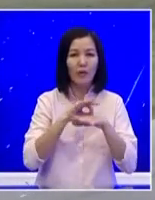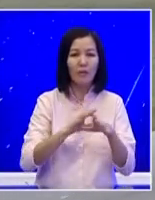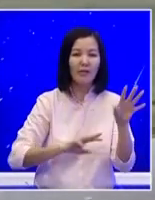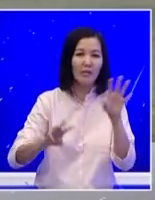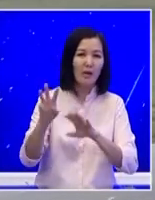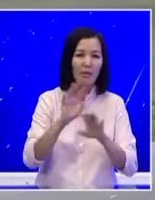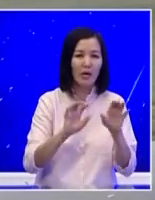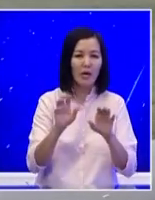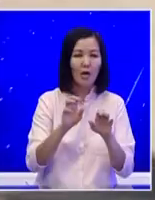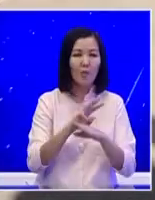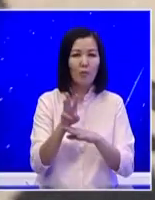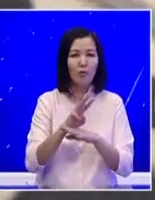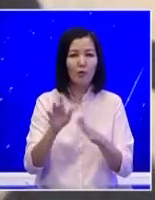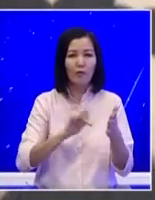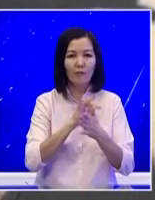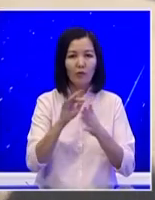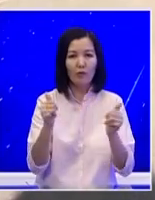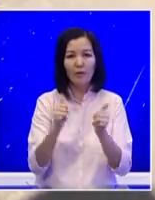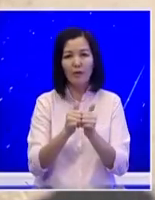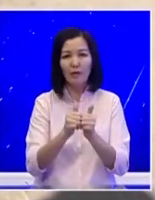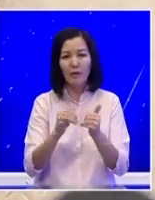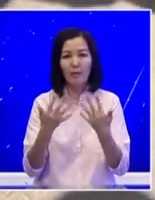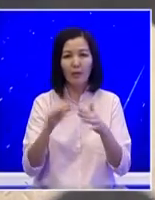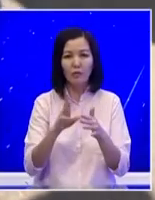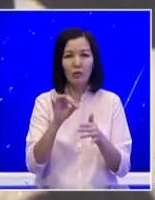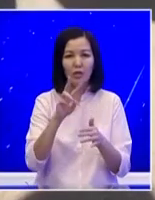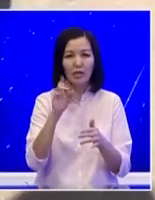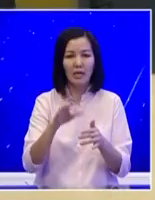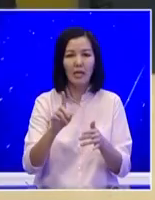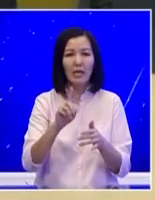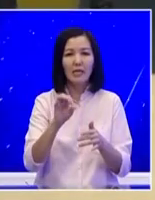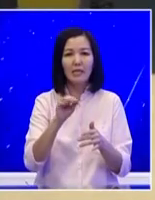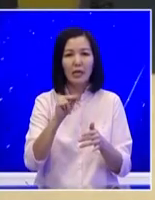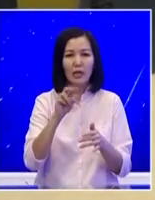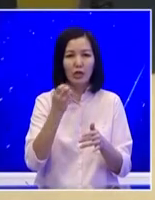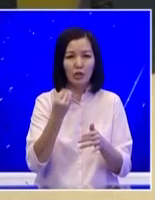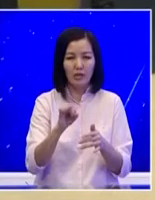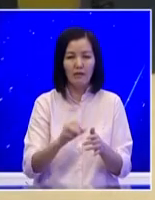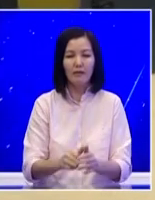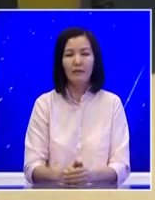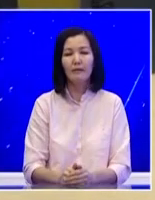проводить обработку не только в городе, но и прилегающих к нему поселках Шенгельде и Заречный.